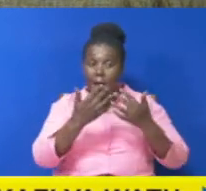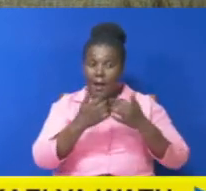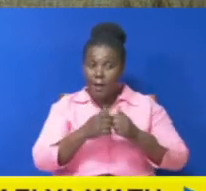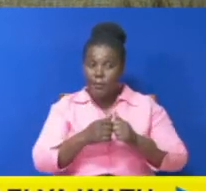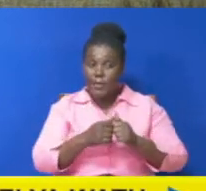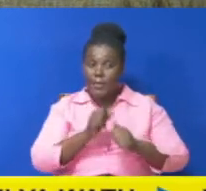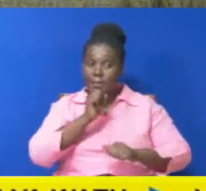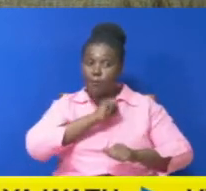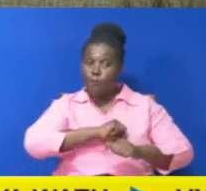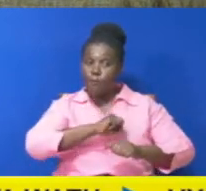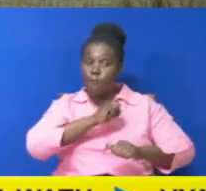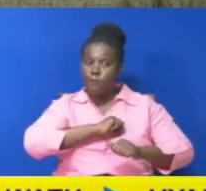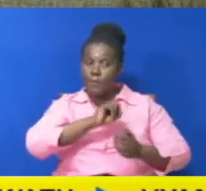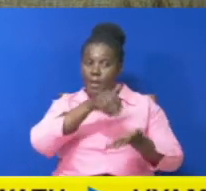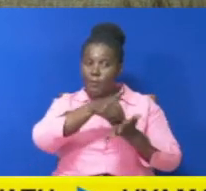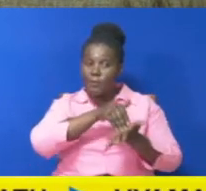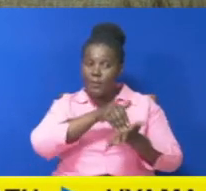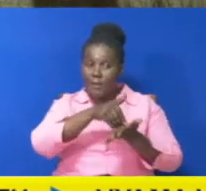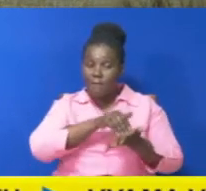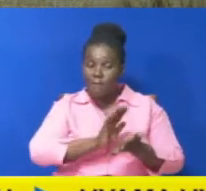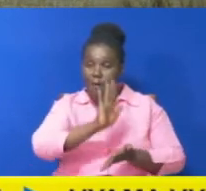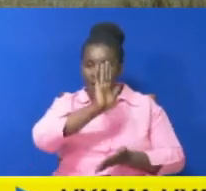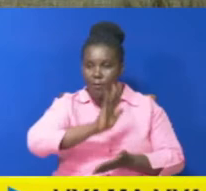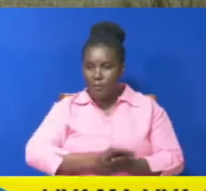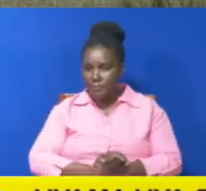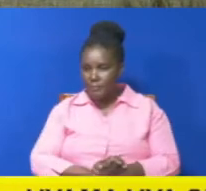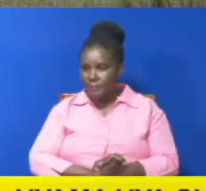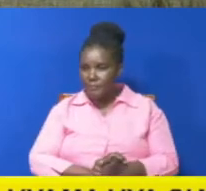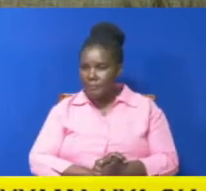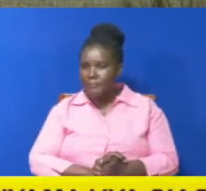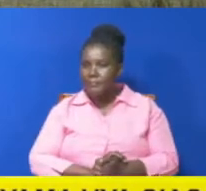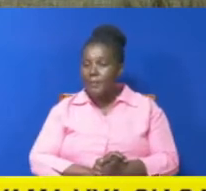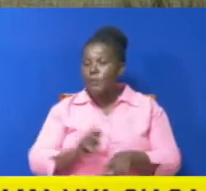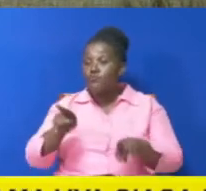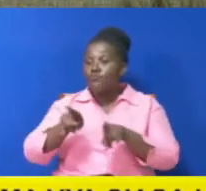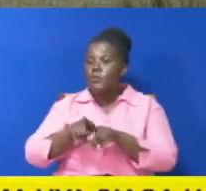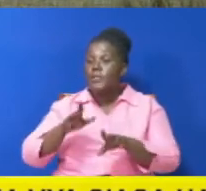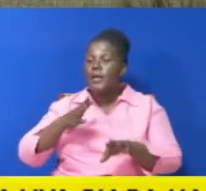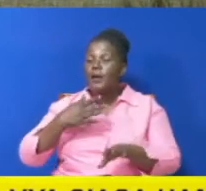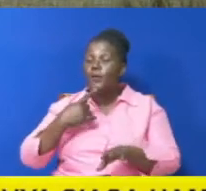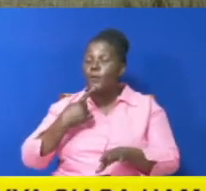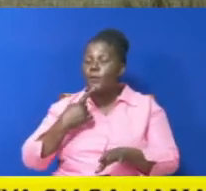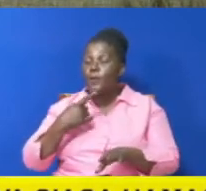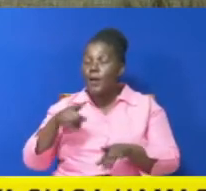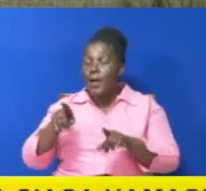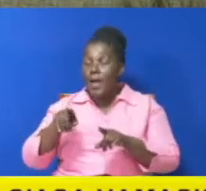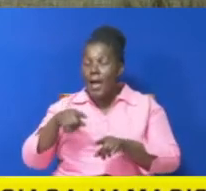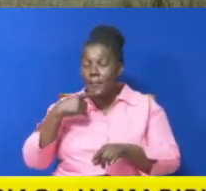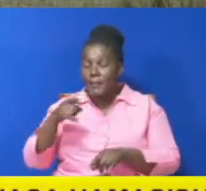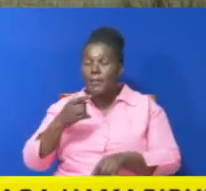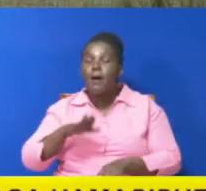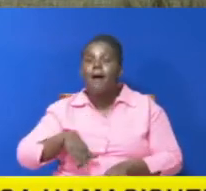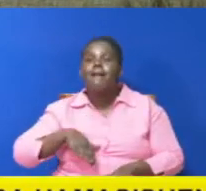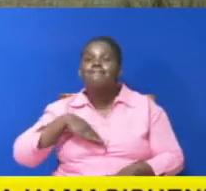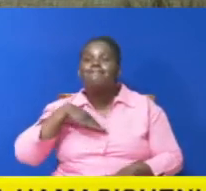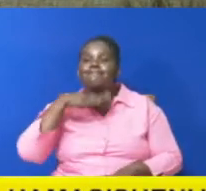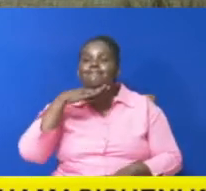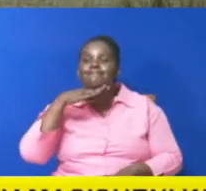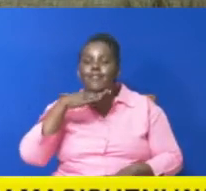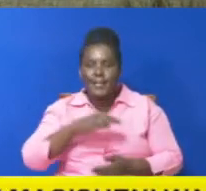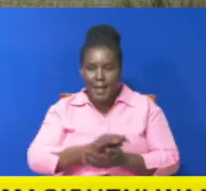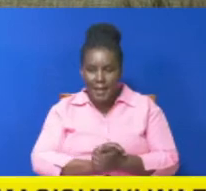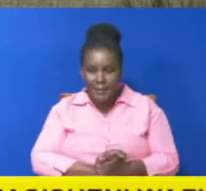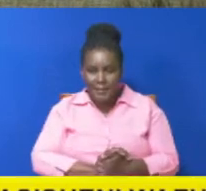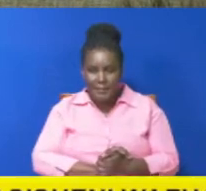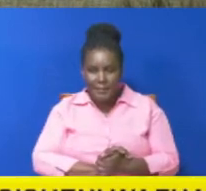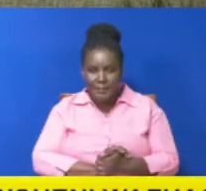mengi sana kwenye ndoa ni ile mtu mwanzangu amesema kukinai. Kukinai ni kwamba unamvumilia pamoja na madhaifu yake lakini unashindwa.